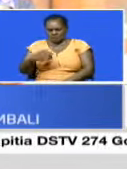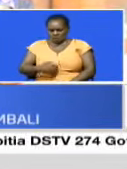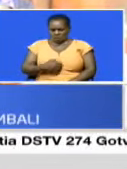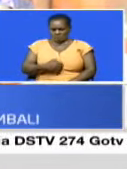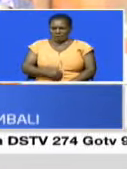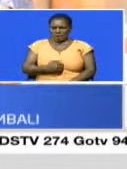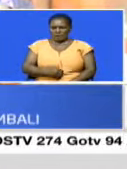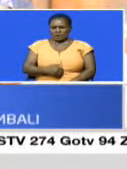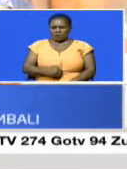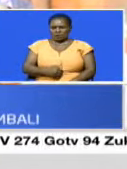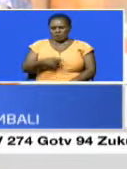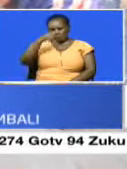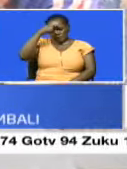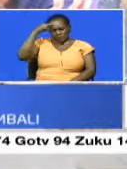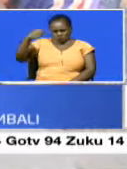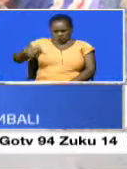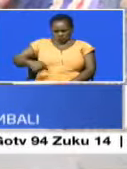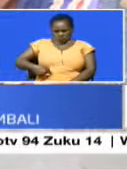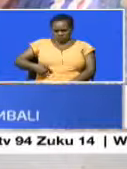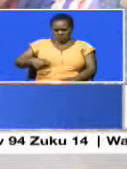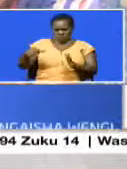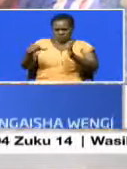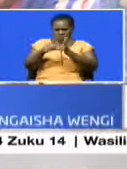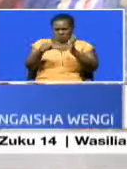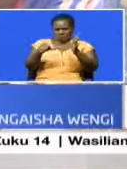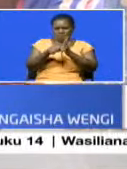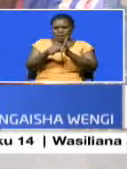upasuaji kufuatia matatizo ya tumbo.